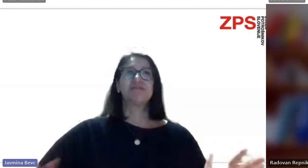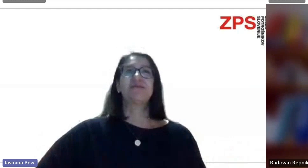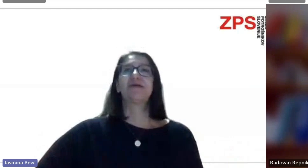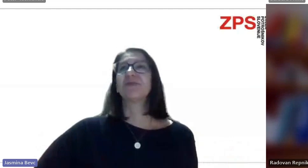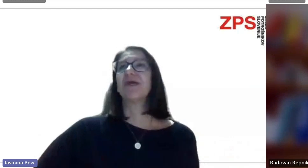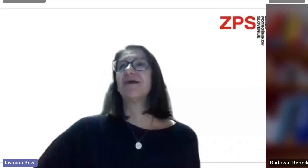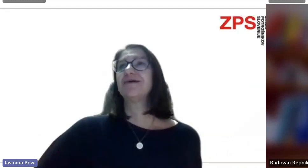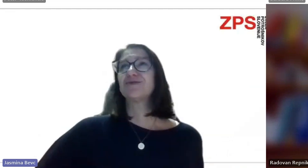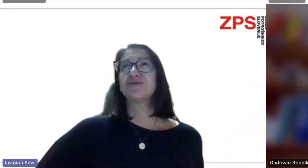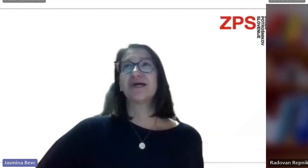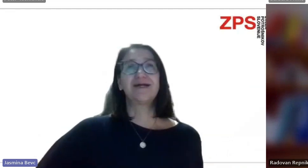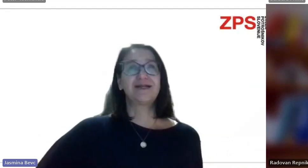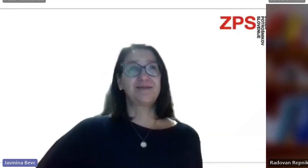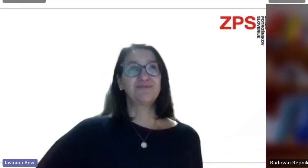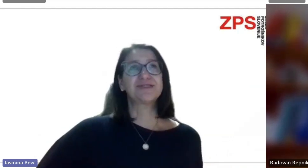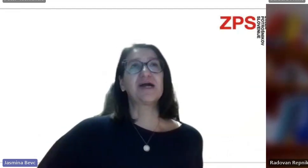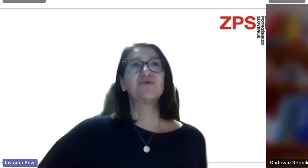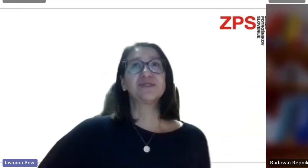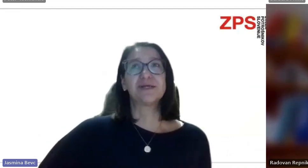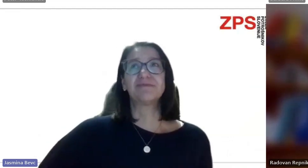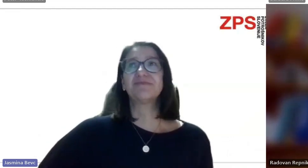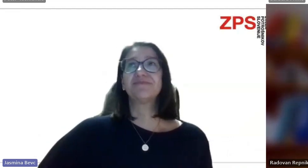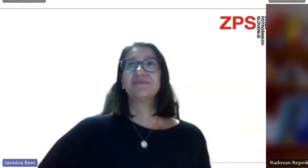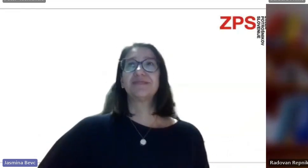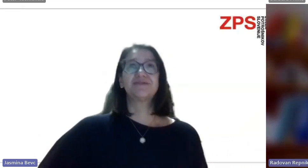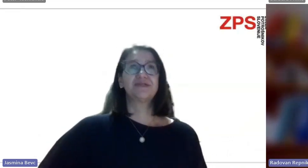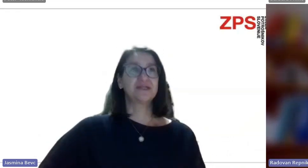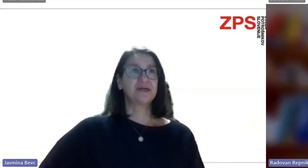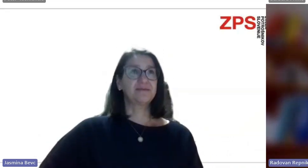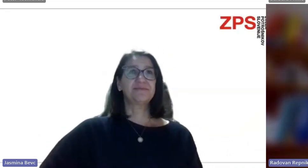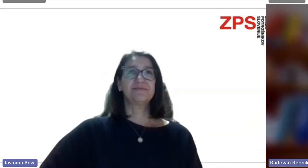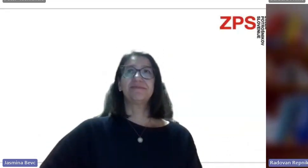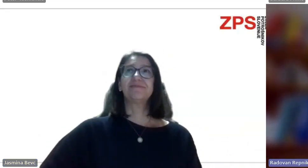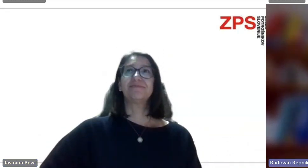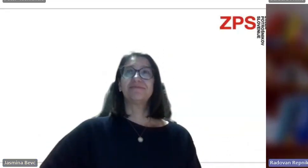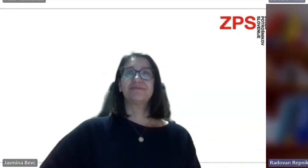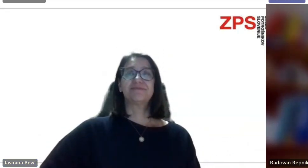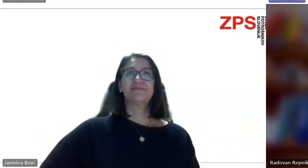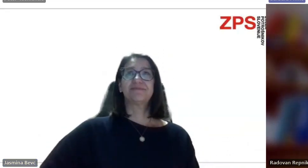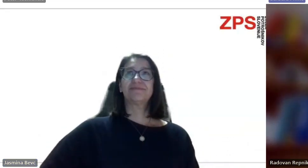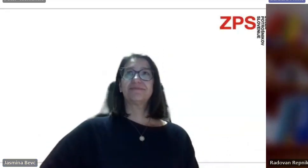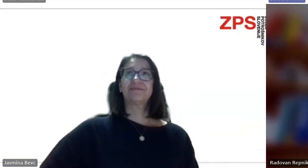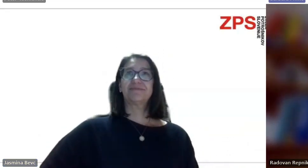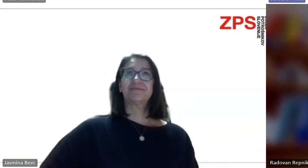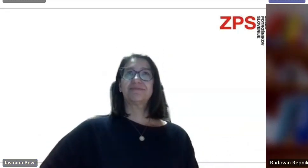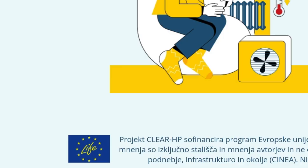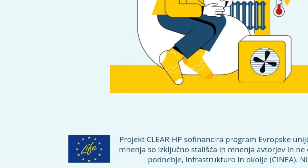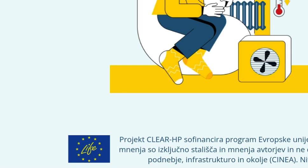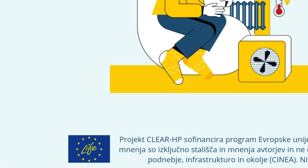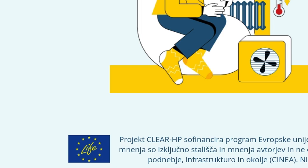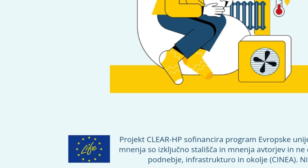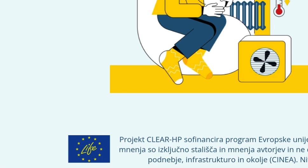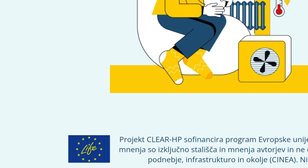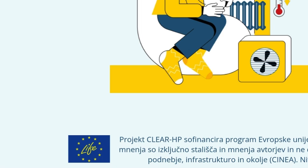in specifikam. Tako da lep pozdrav vsem. Nasvidenje. Lep pozdrav. Hvala lepa.